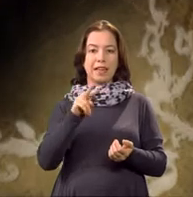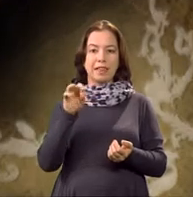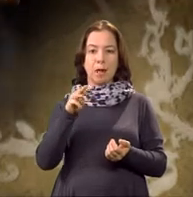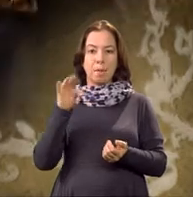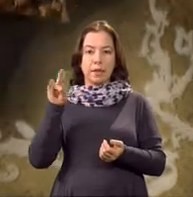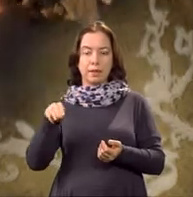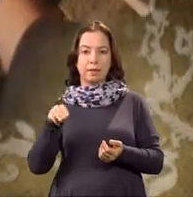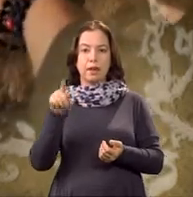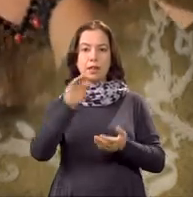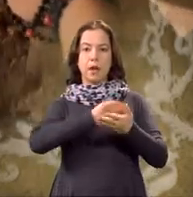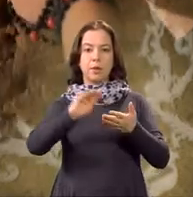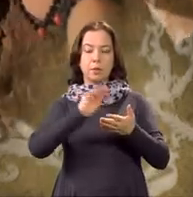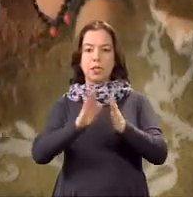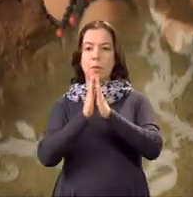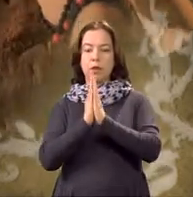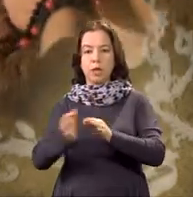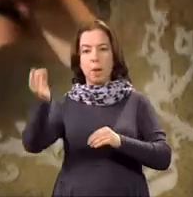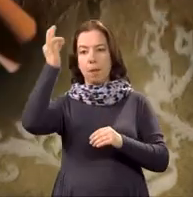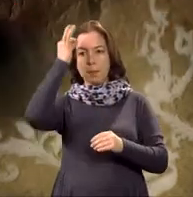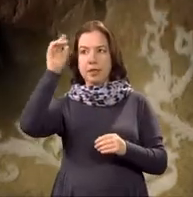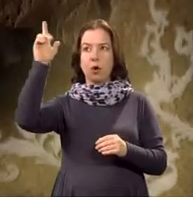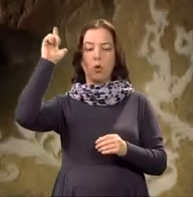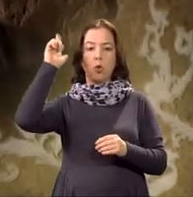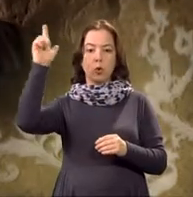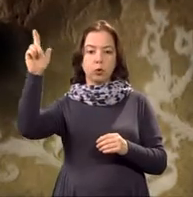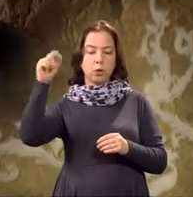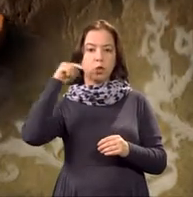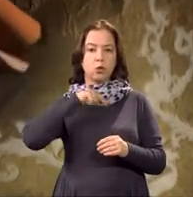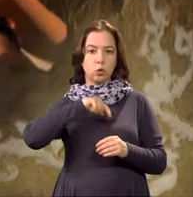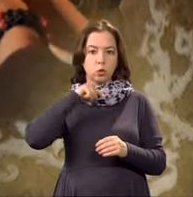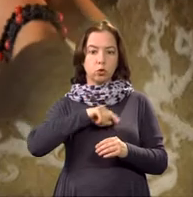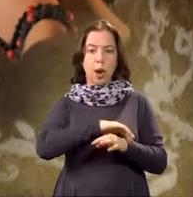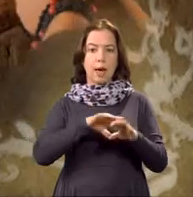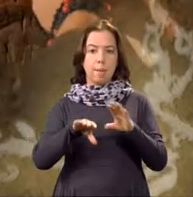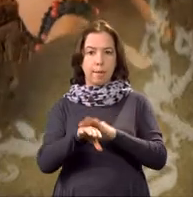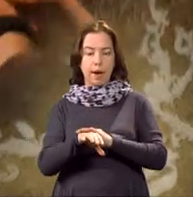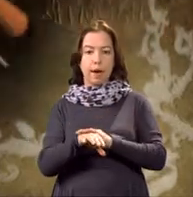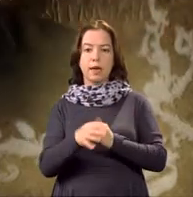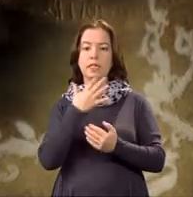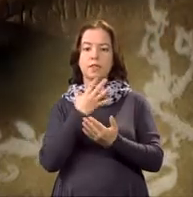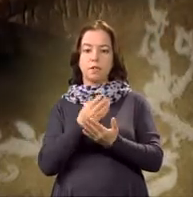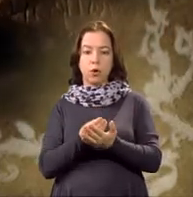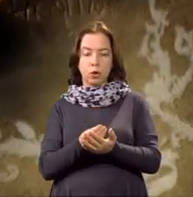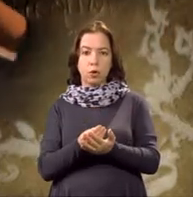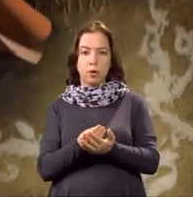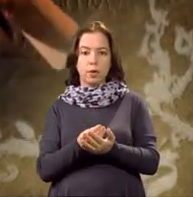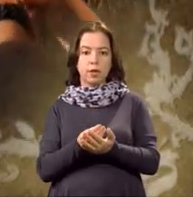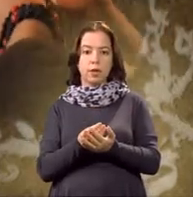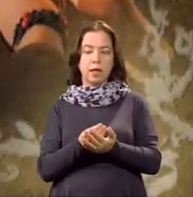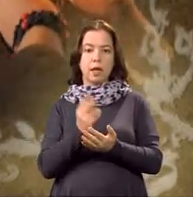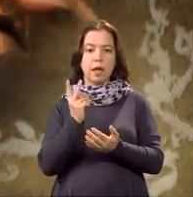молитва «Помяні, Господі, душу раба свого